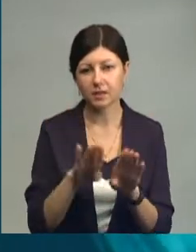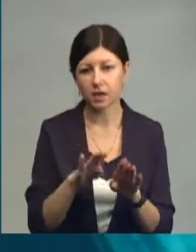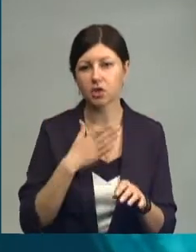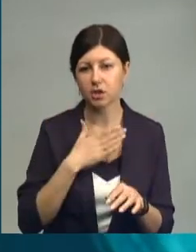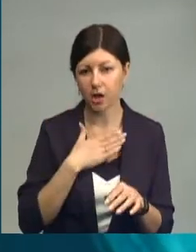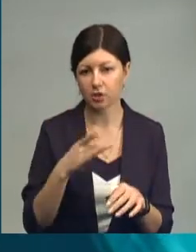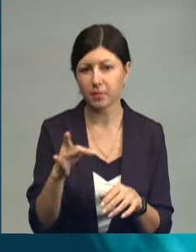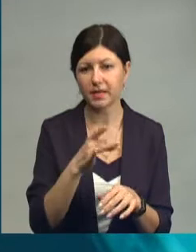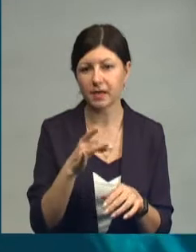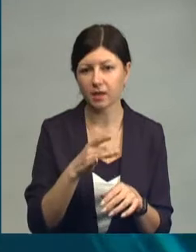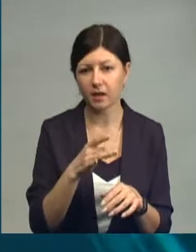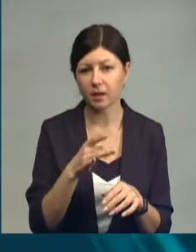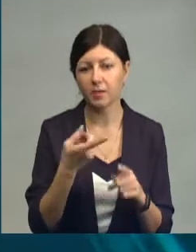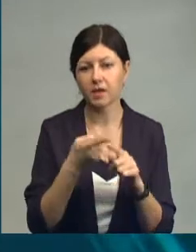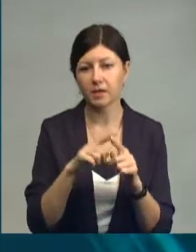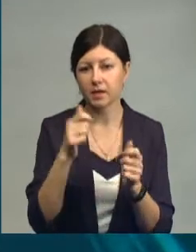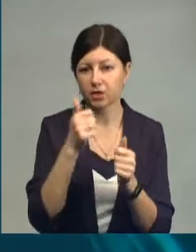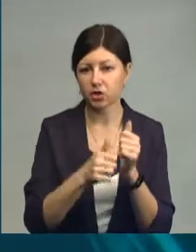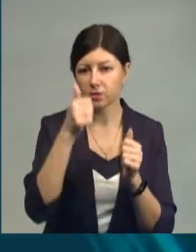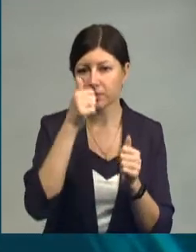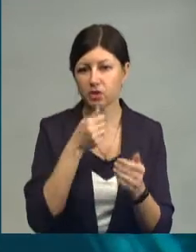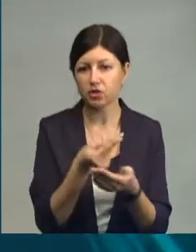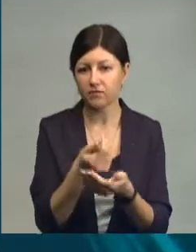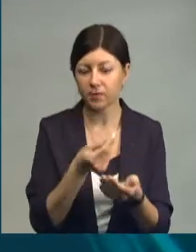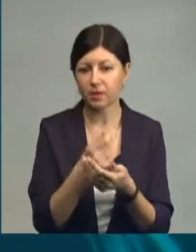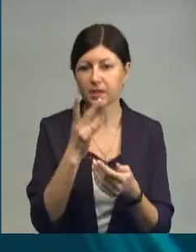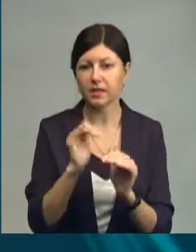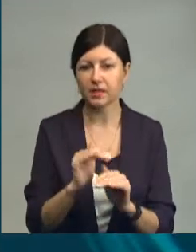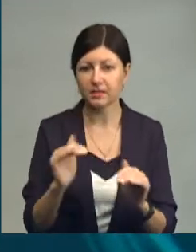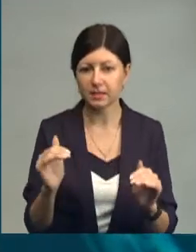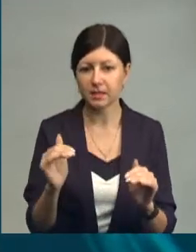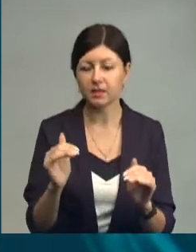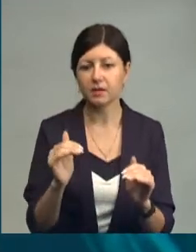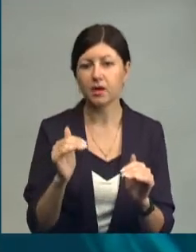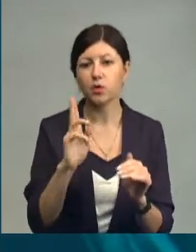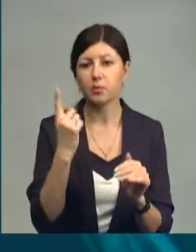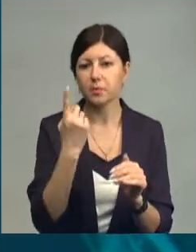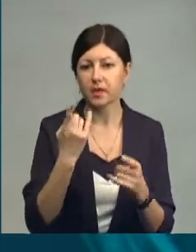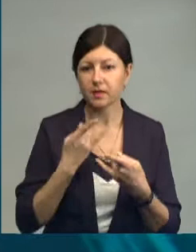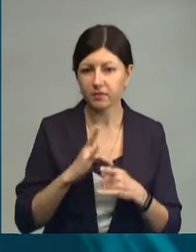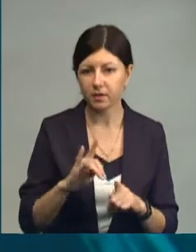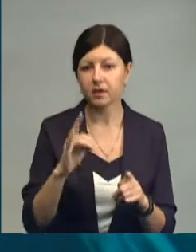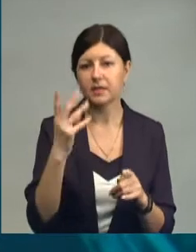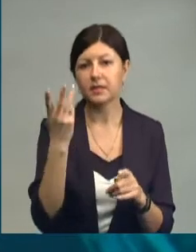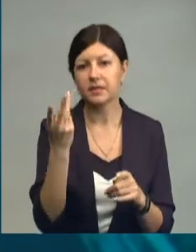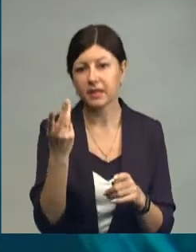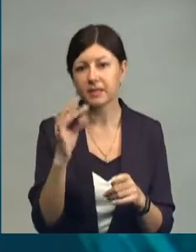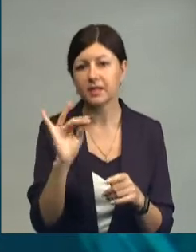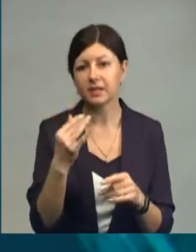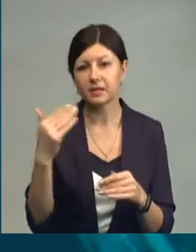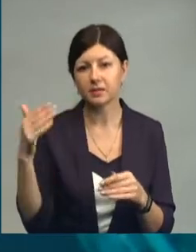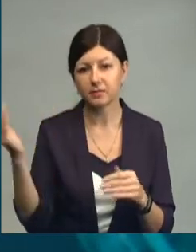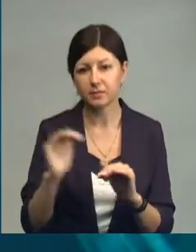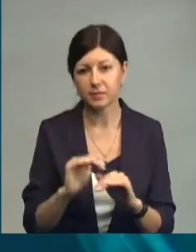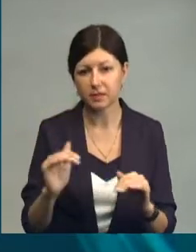это и ежемесячные выплаты на детей на детей первенцев на детей третьих и последующих